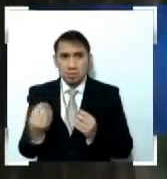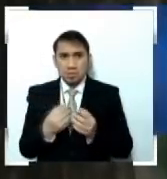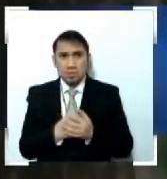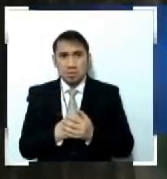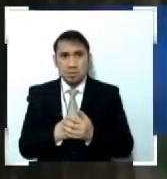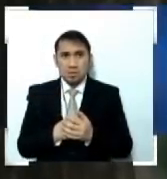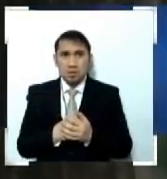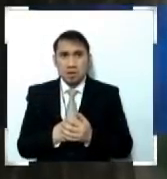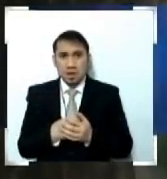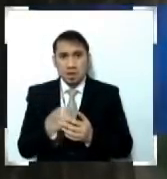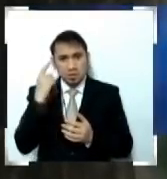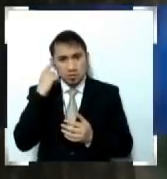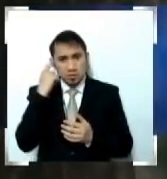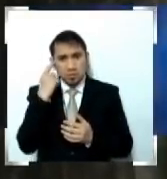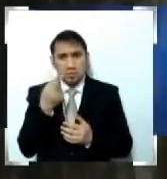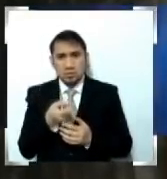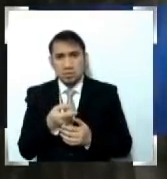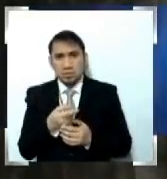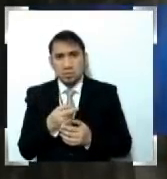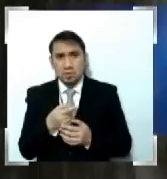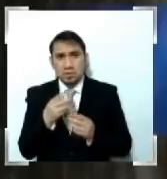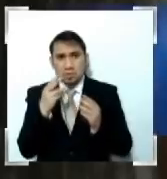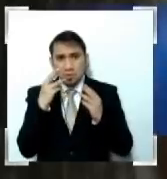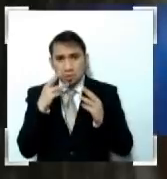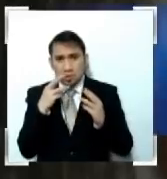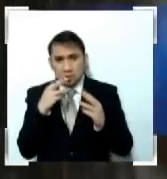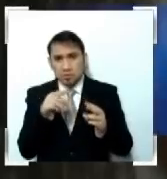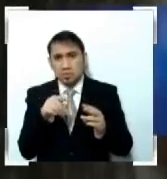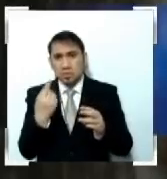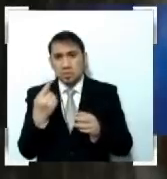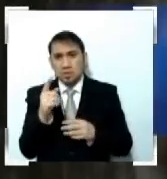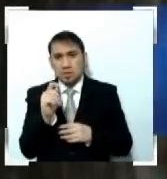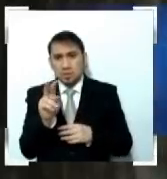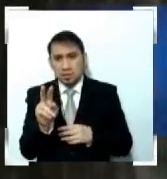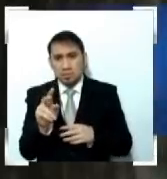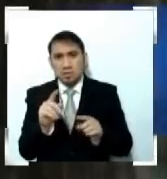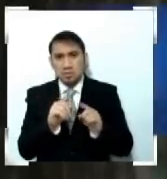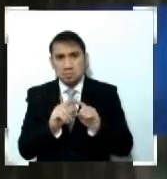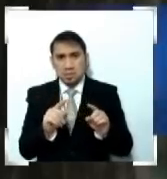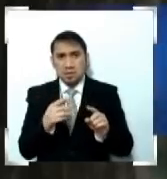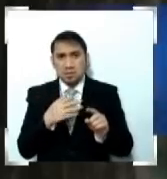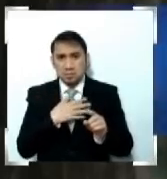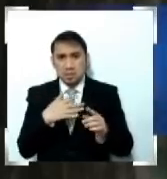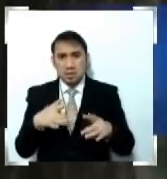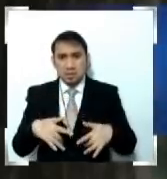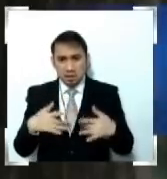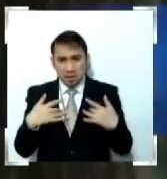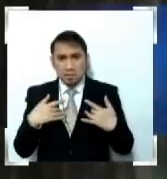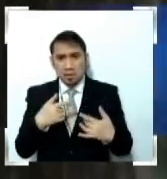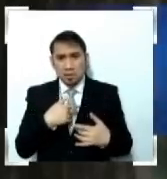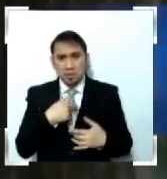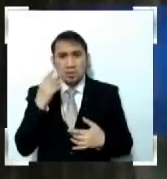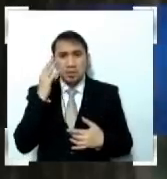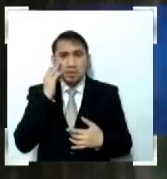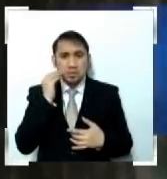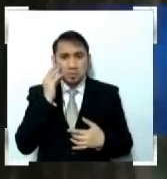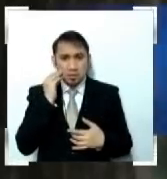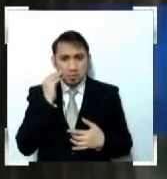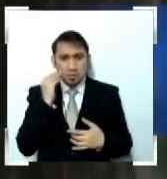ng mga crime scenes o pangyayari. Ngayon, nangyayari sa buhay ko. Parang hindi ako